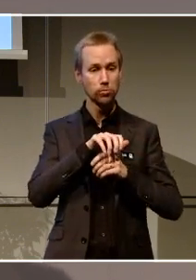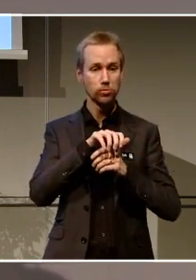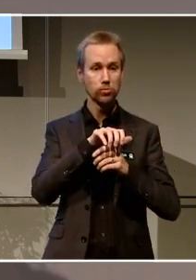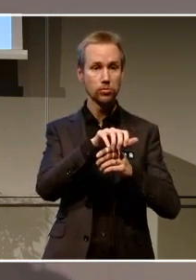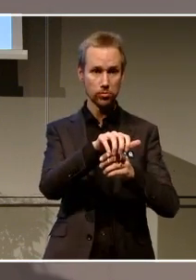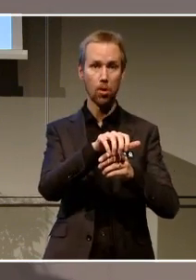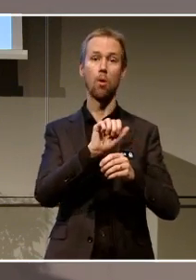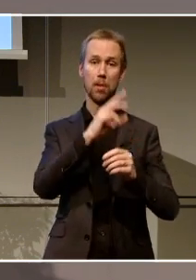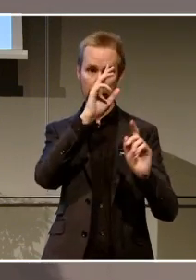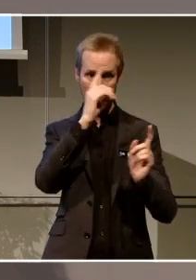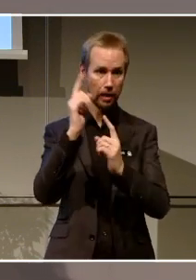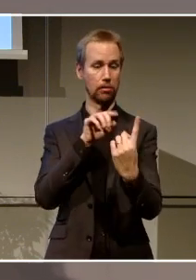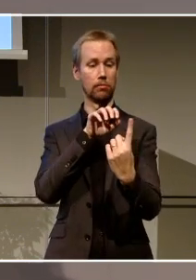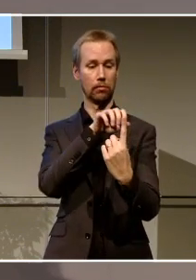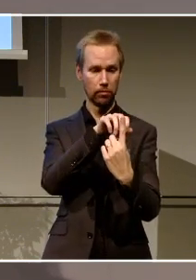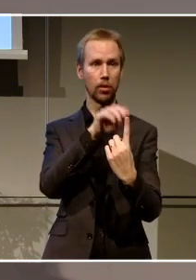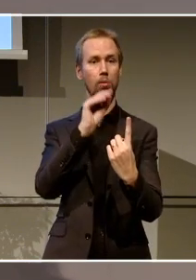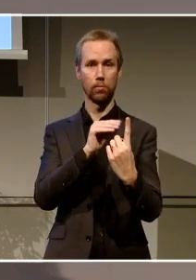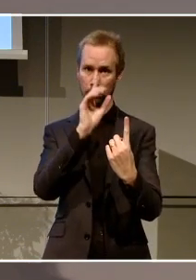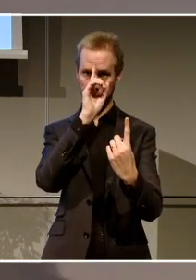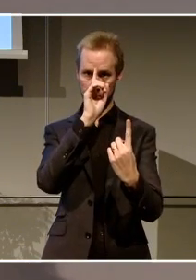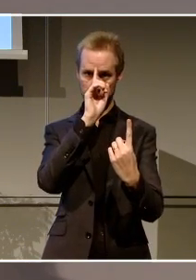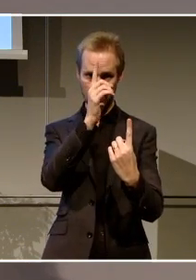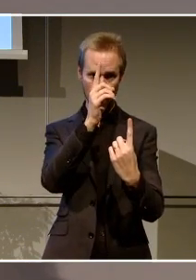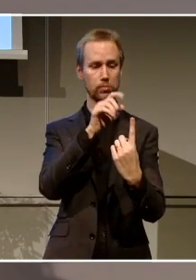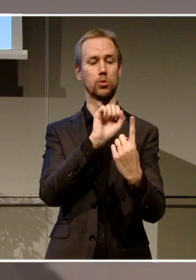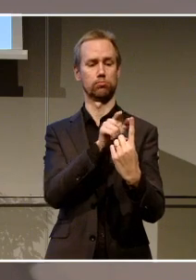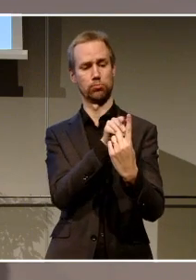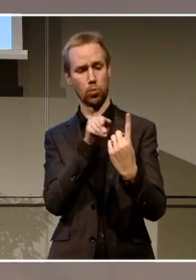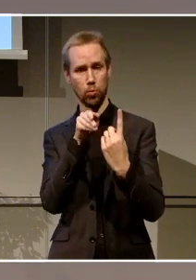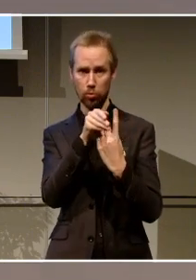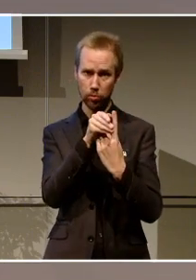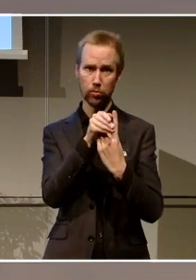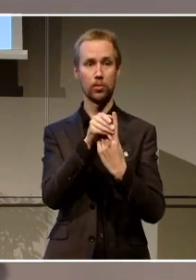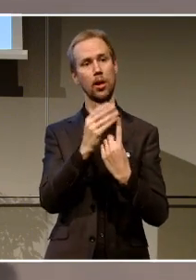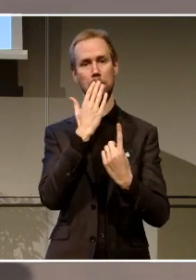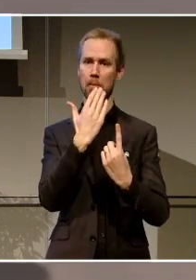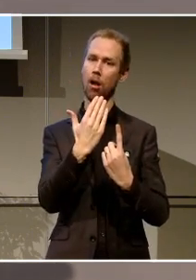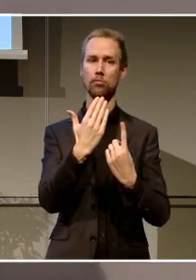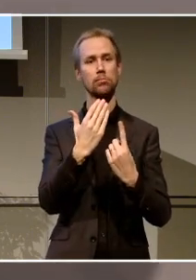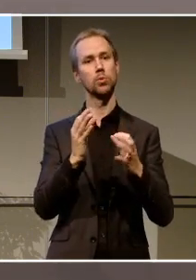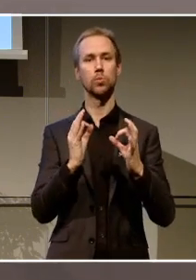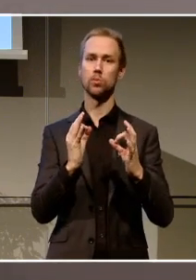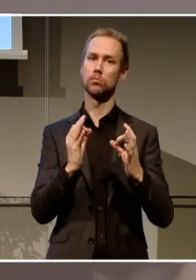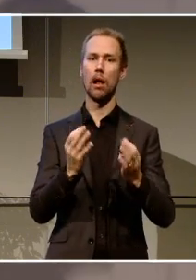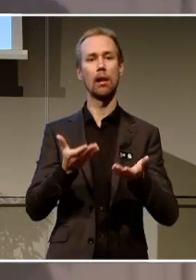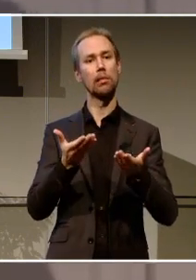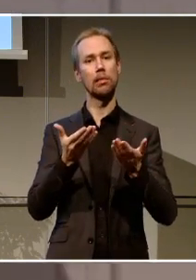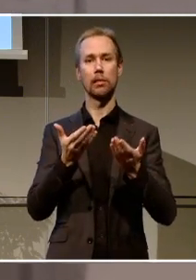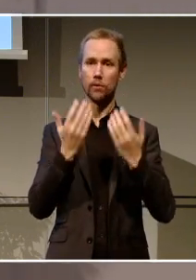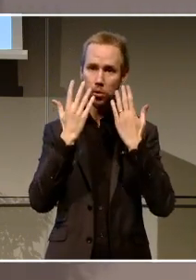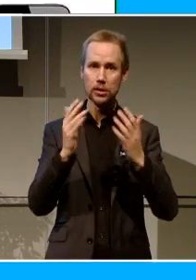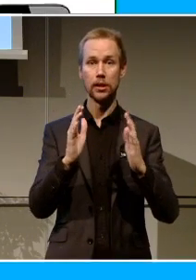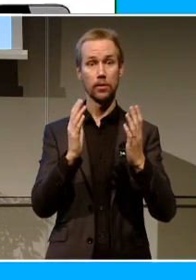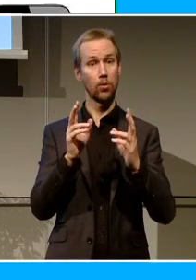är enkel digital teknik som underlättar vardagen på många olika sätt. Det kan vara en sån här teknik att man faktiskt kan ligga kvar i